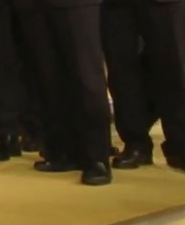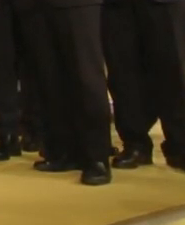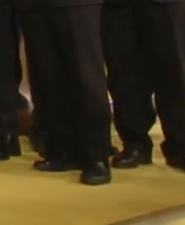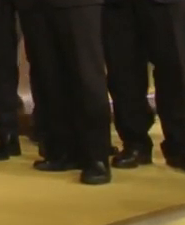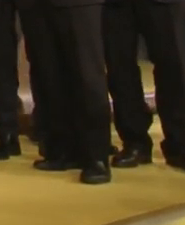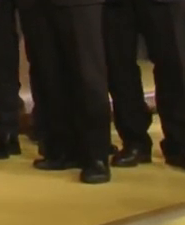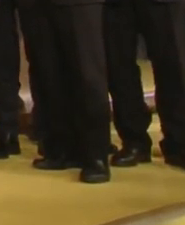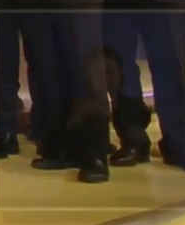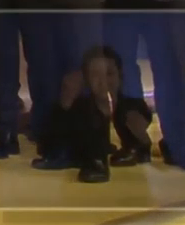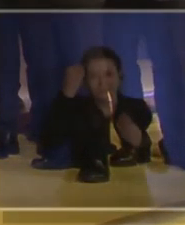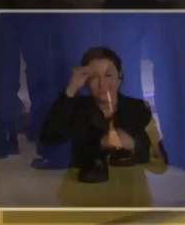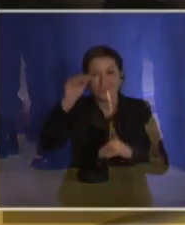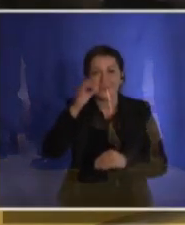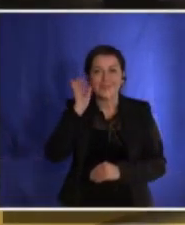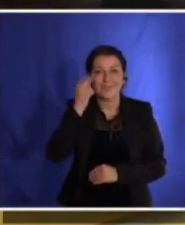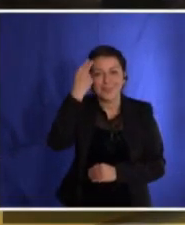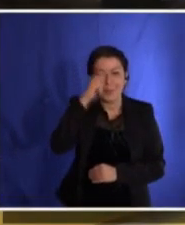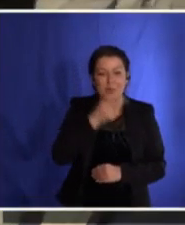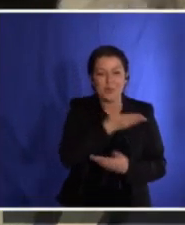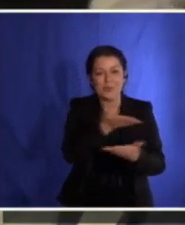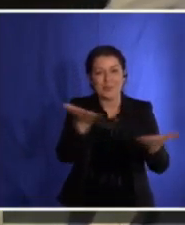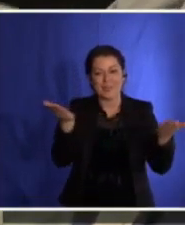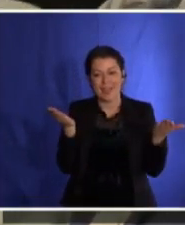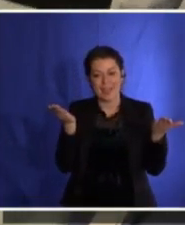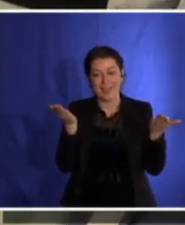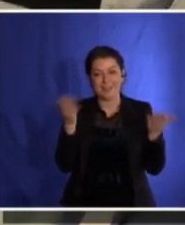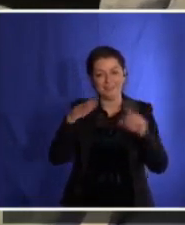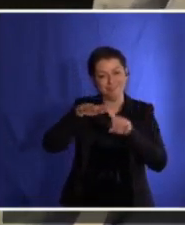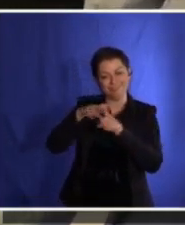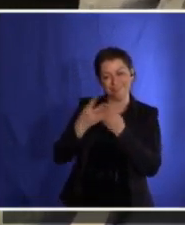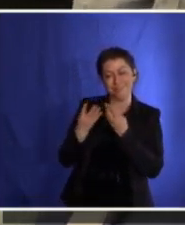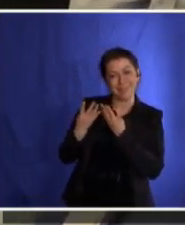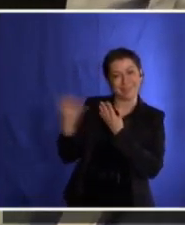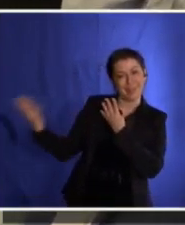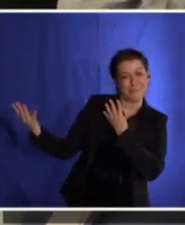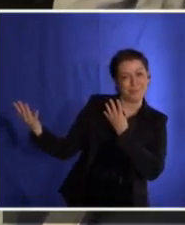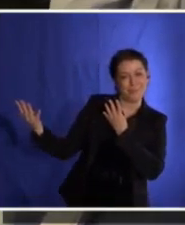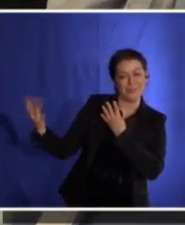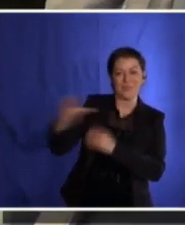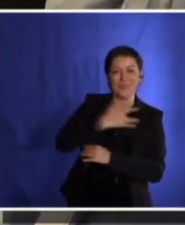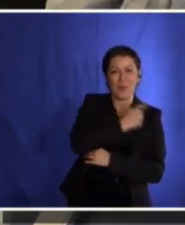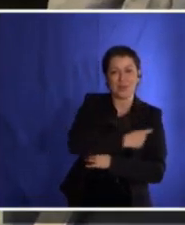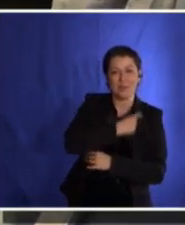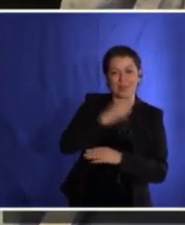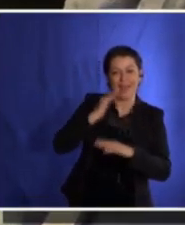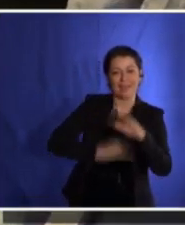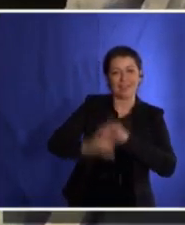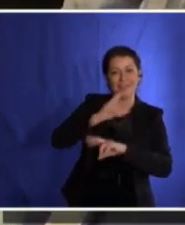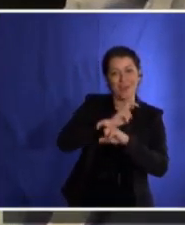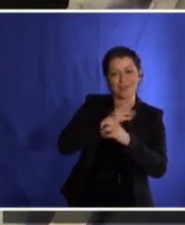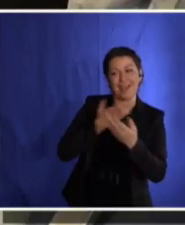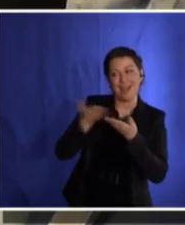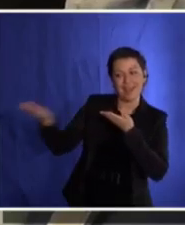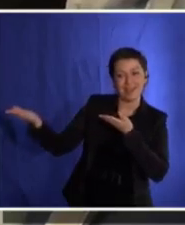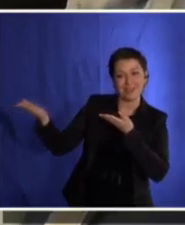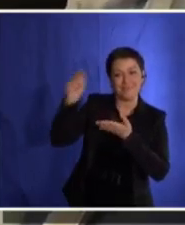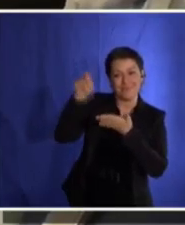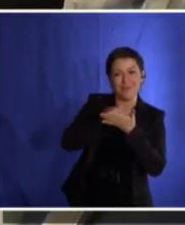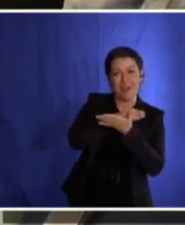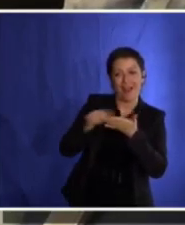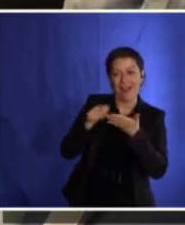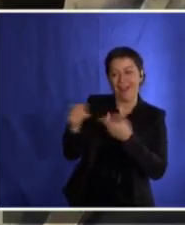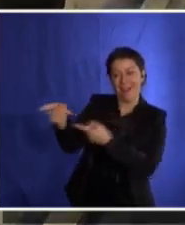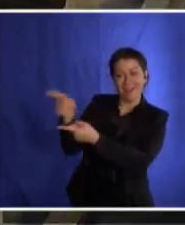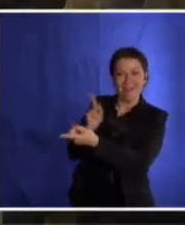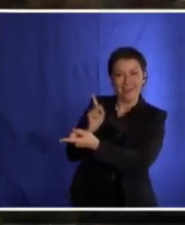Sehr geehrte Damen und Herren, das ist das Team der Volkspartei Niederösterreich. Das steht zur Wahl. Wir kommen nun zum Wahlvorgang. Ich